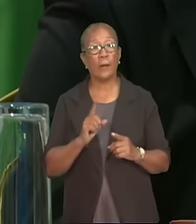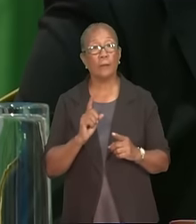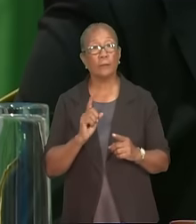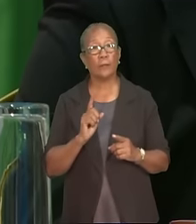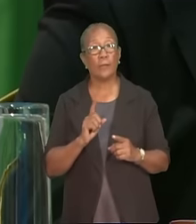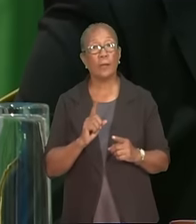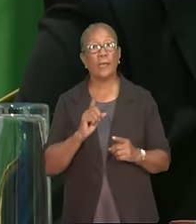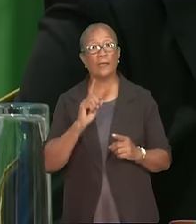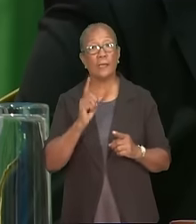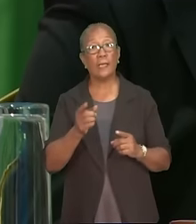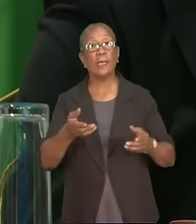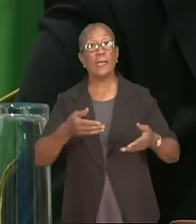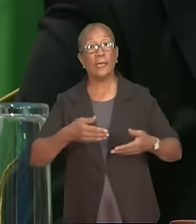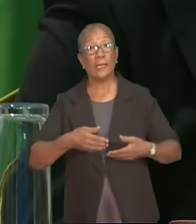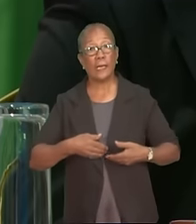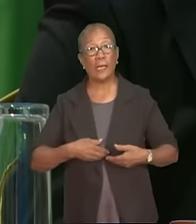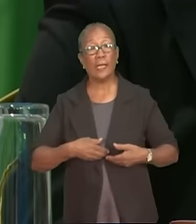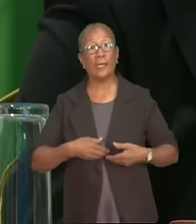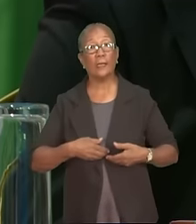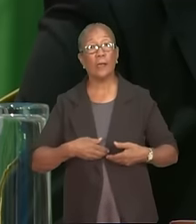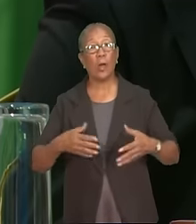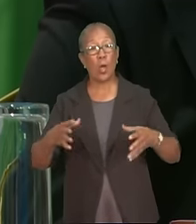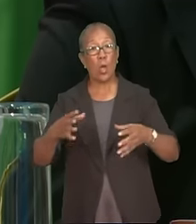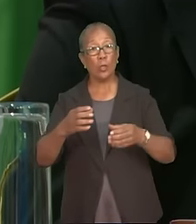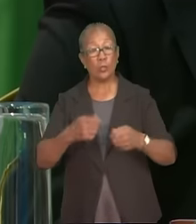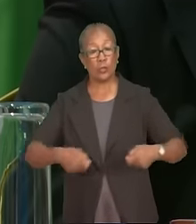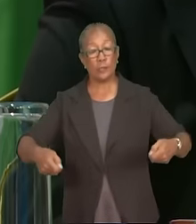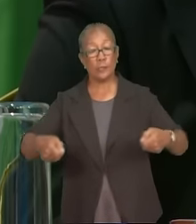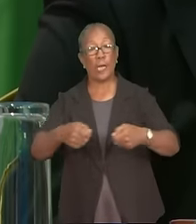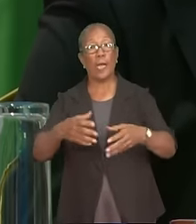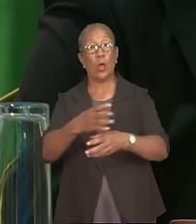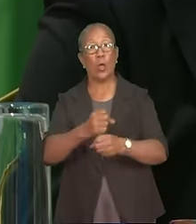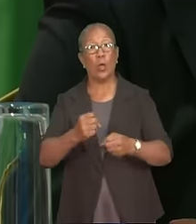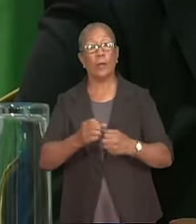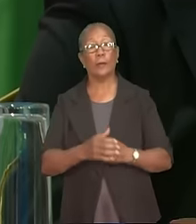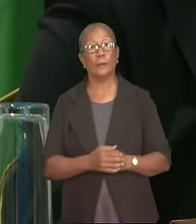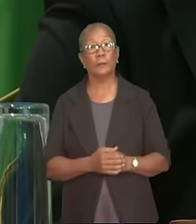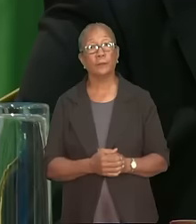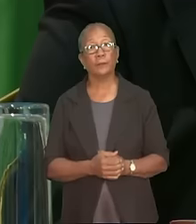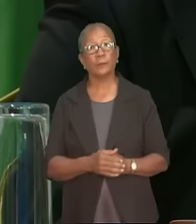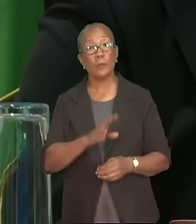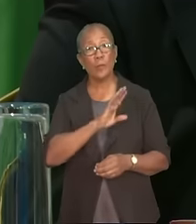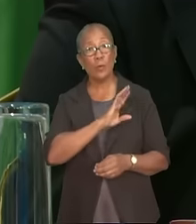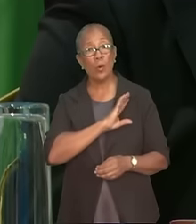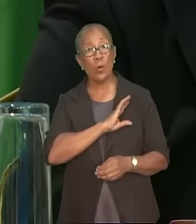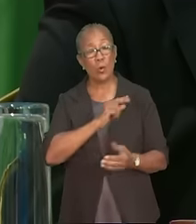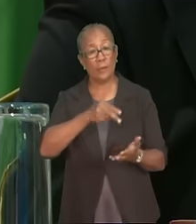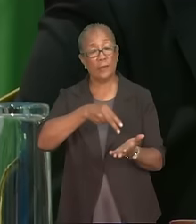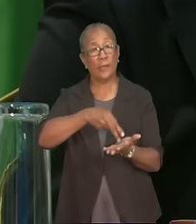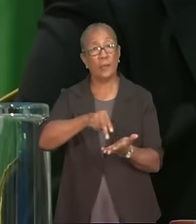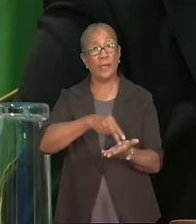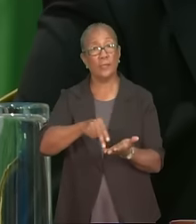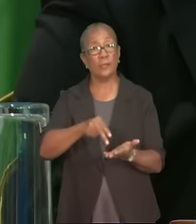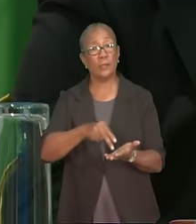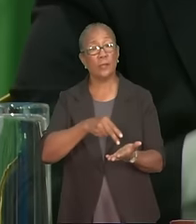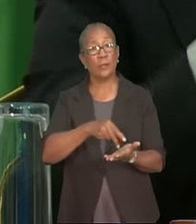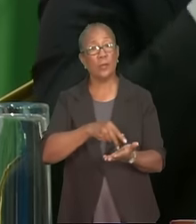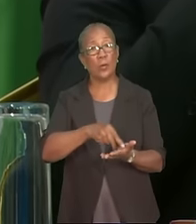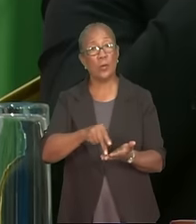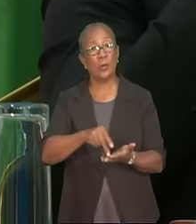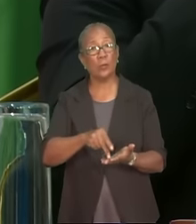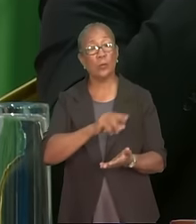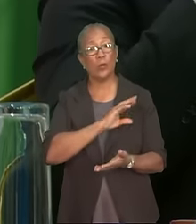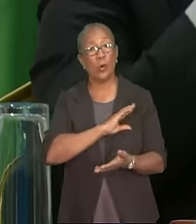in aanmerking voor koopkrachtversterking via CBUMA. Ook de gepensioneerde ambtenaren worden uit het